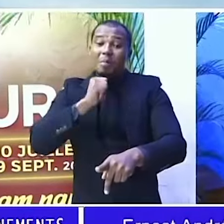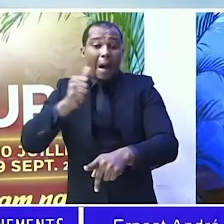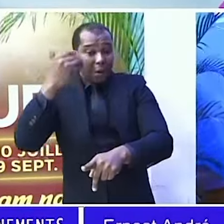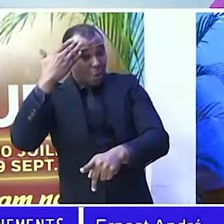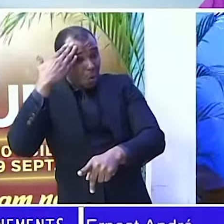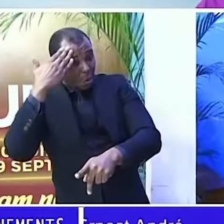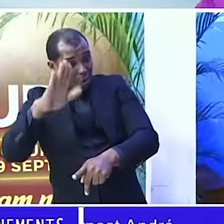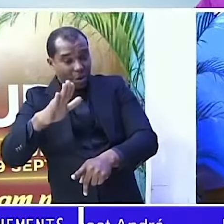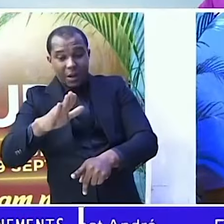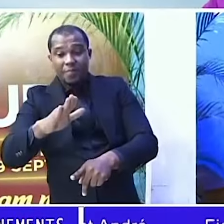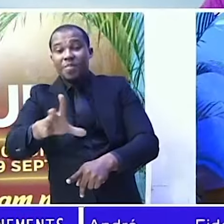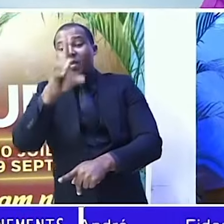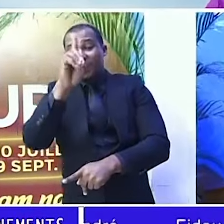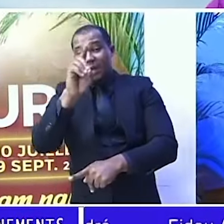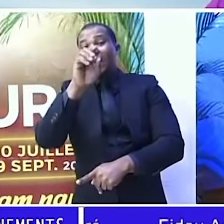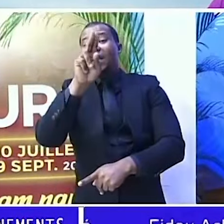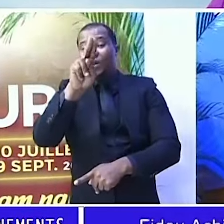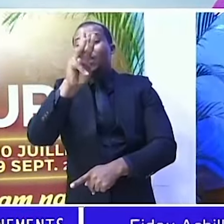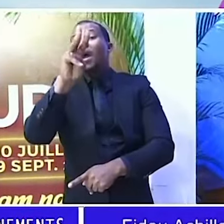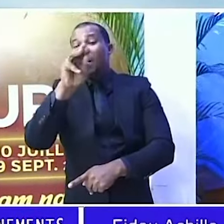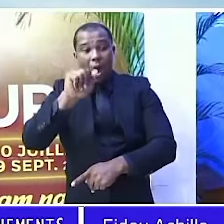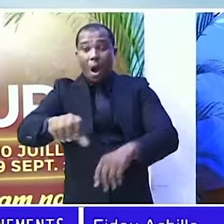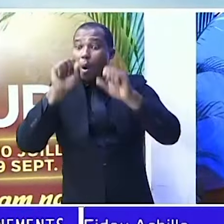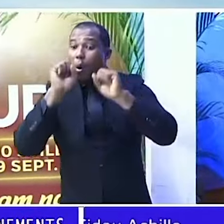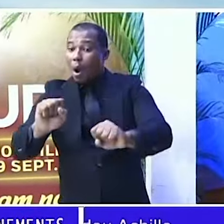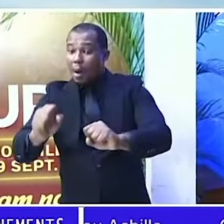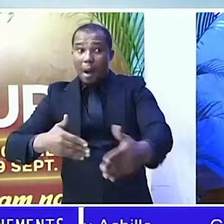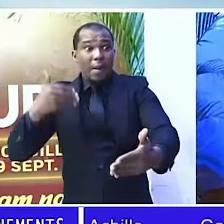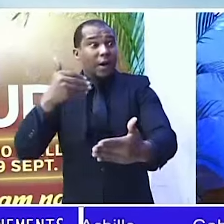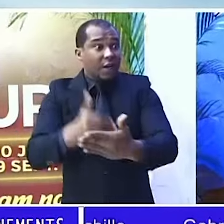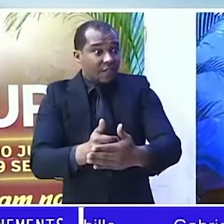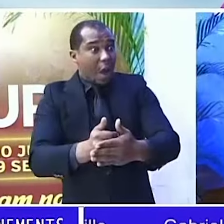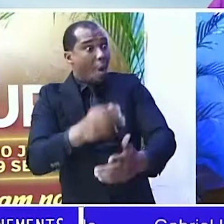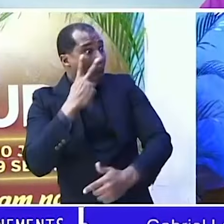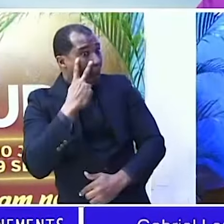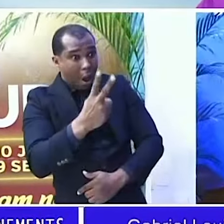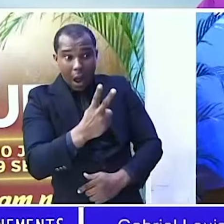Dumas, ou t'es capable de river sur Monseigneur Dumas, ou par contre si c'est lui,